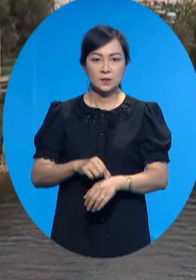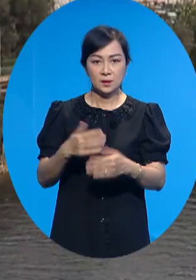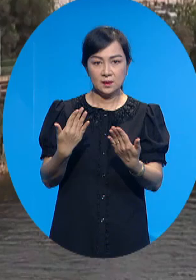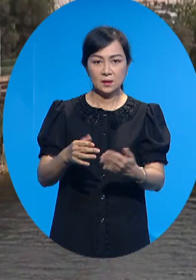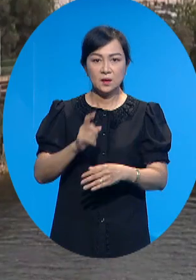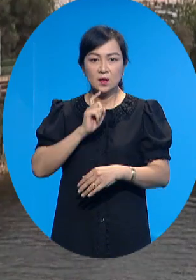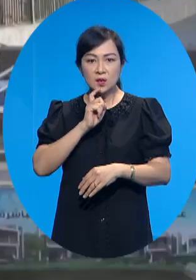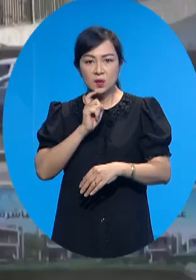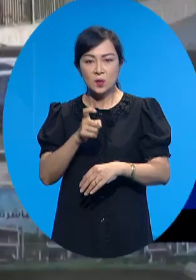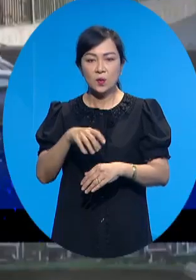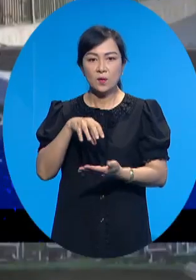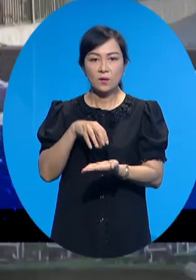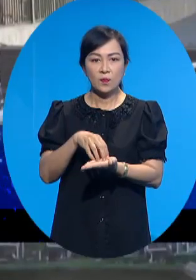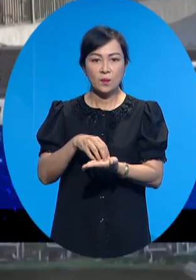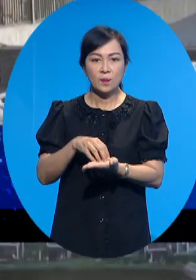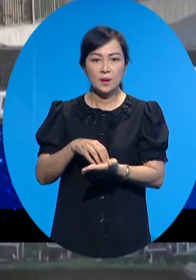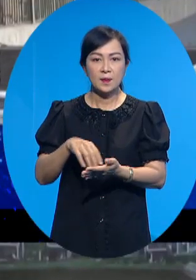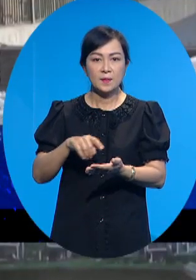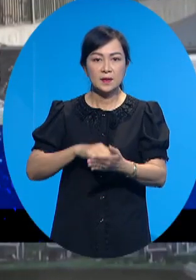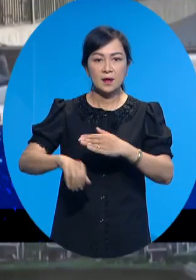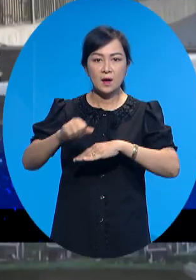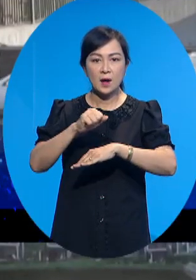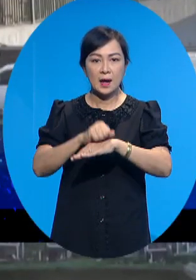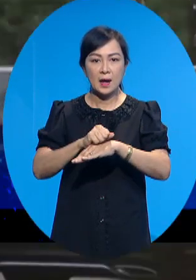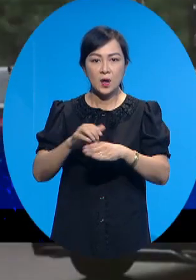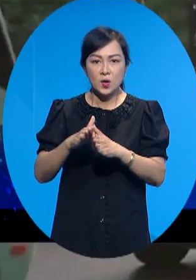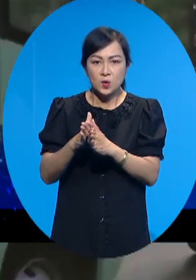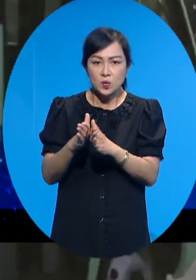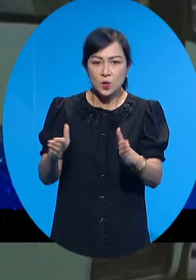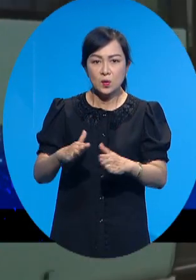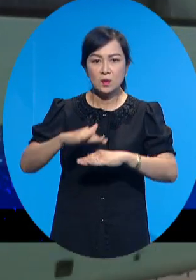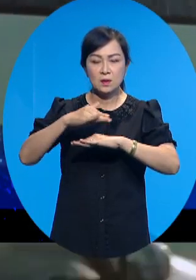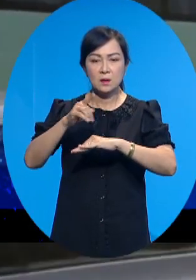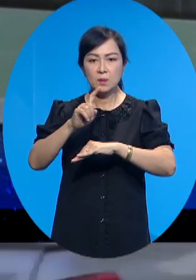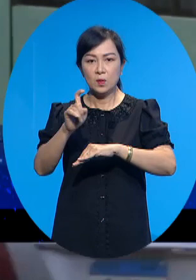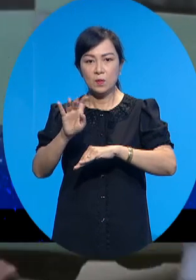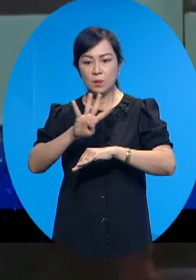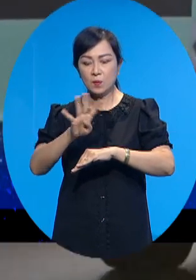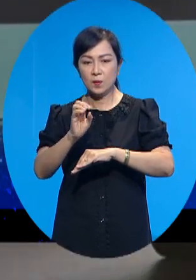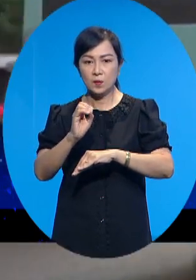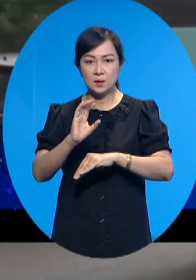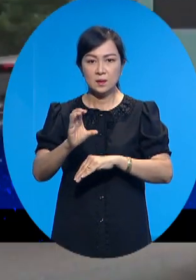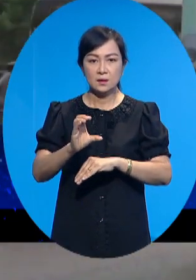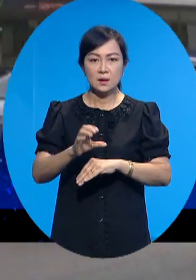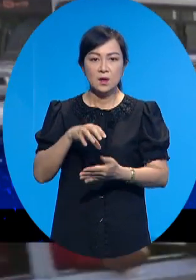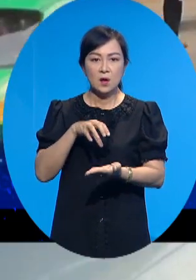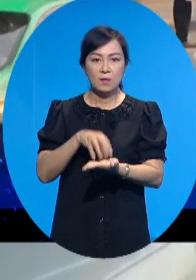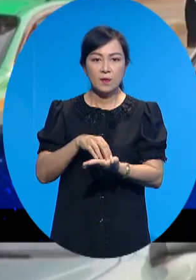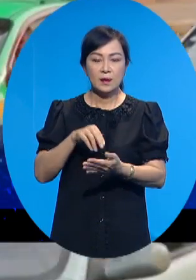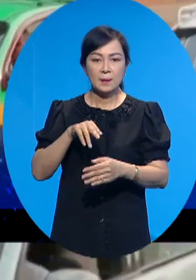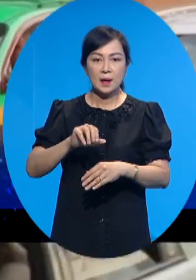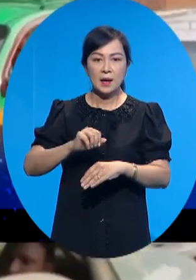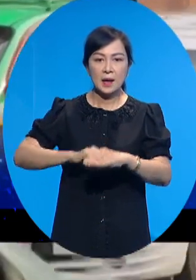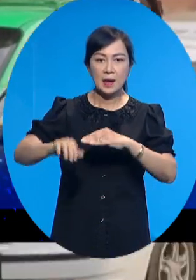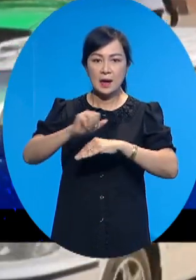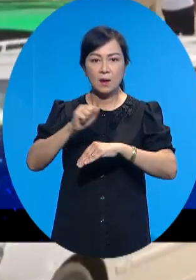Trong tuần này, nhiệt độ nhiều khu vực ở Bắc Mỹ, châu Á, Bắc Phi và Địa Trung Hải ghi nhận trên 40 độ C. Khu vực Nam Âu chật vật